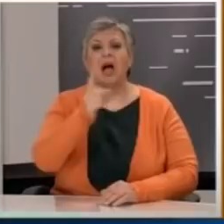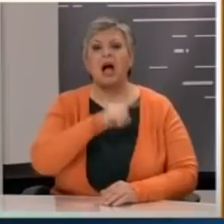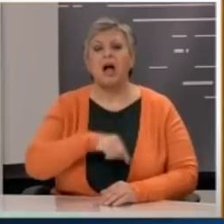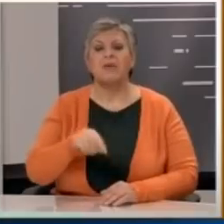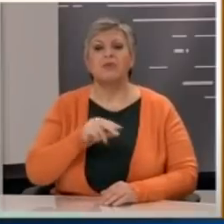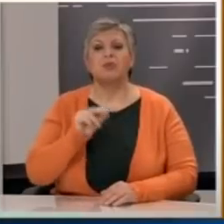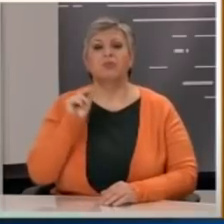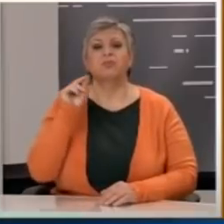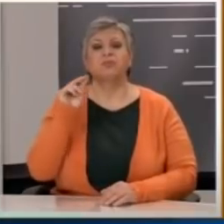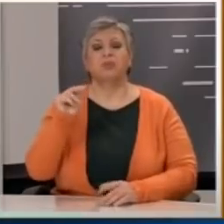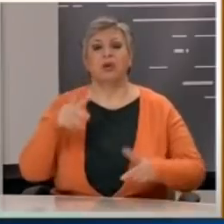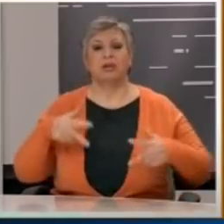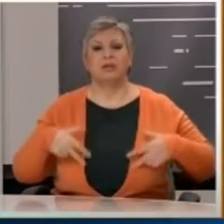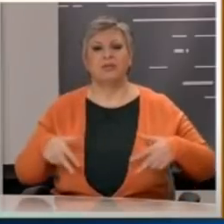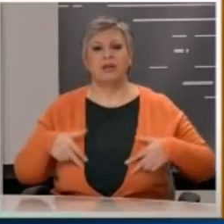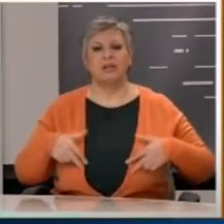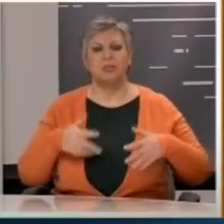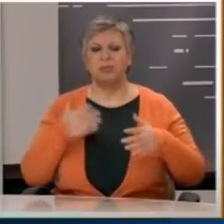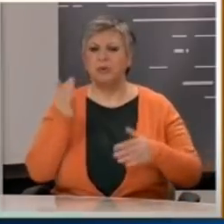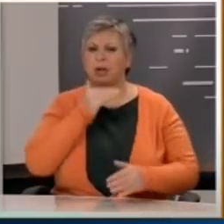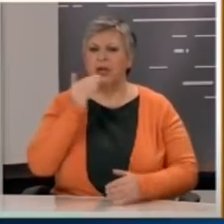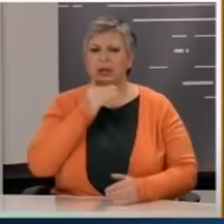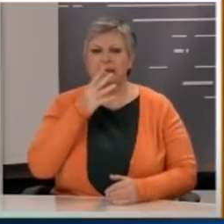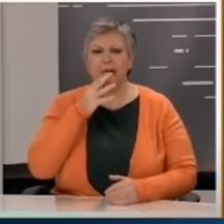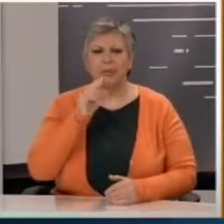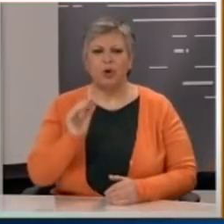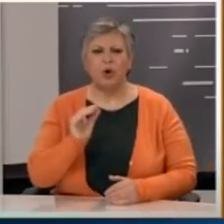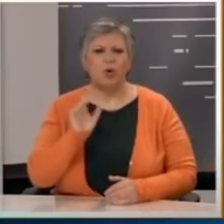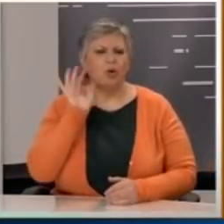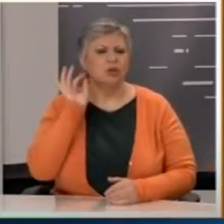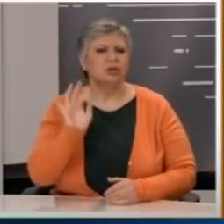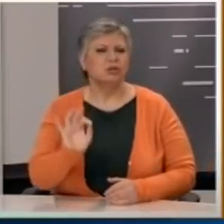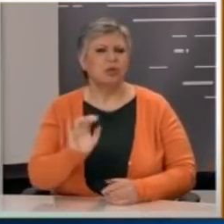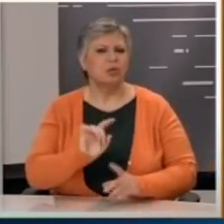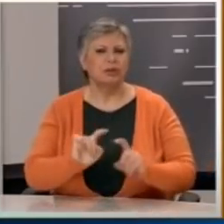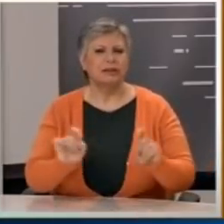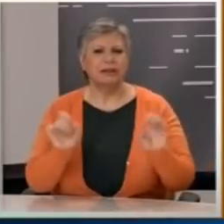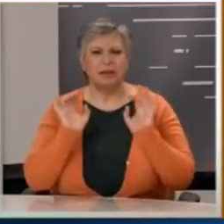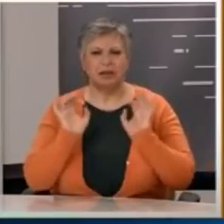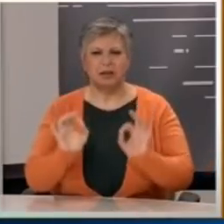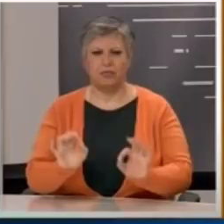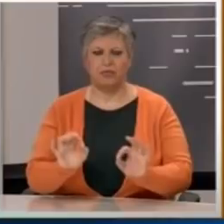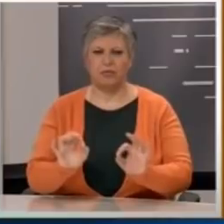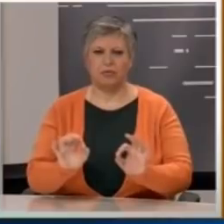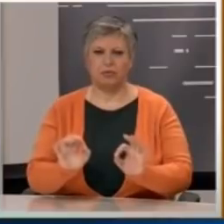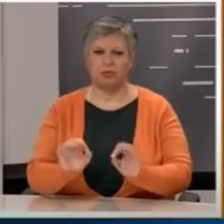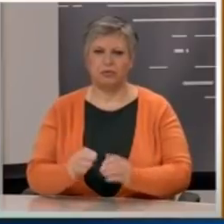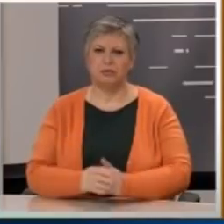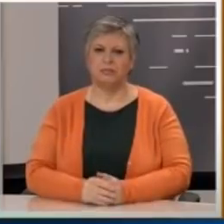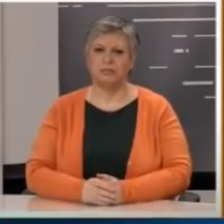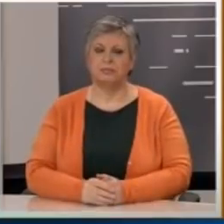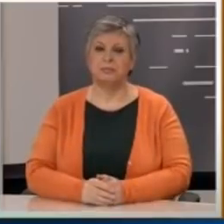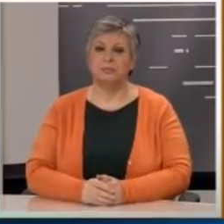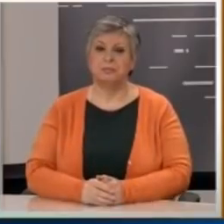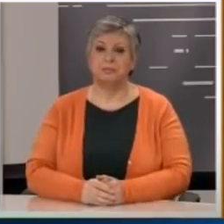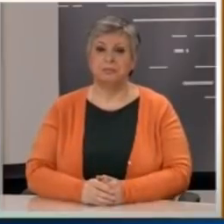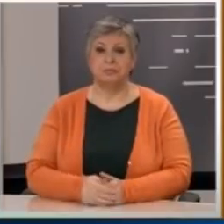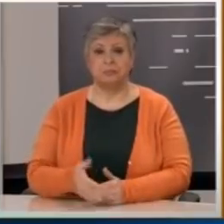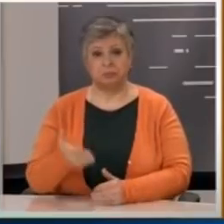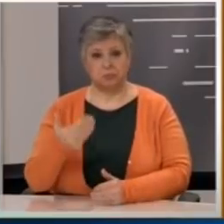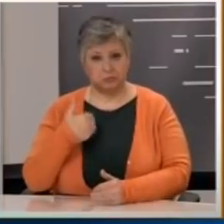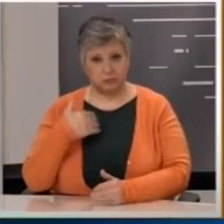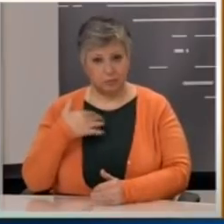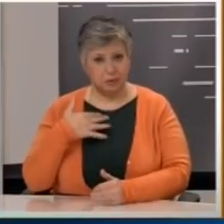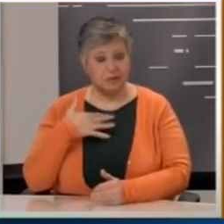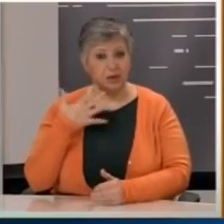είδους σπουδή είναι αυτή? Πού αποσκοπεί η σπουδή αυτή? Έχουμε δείξει